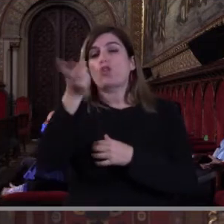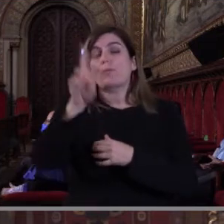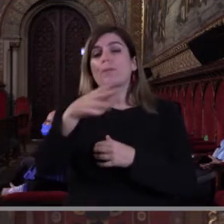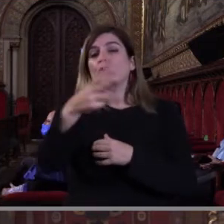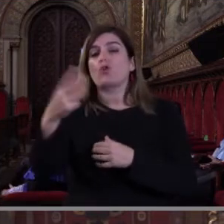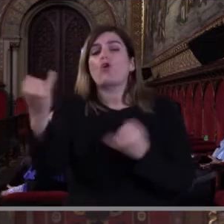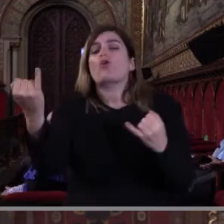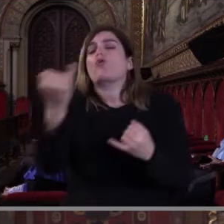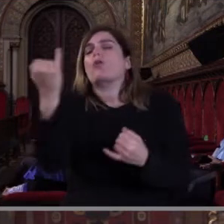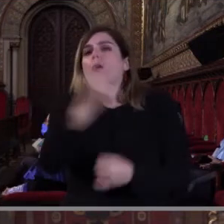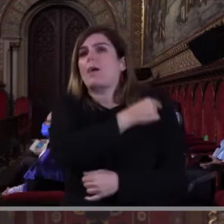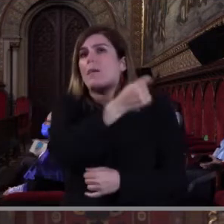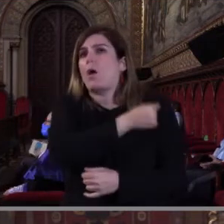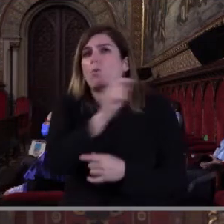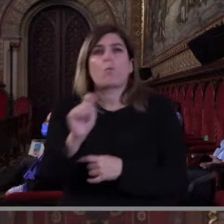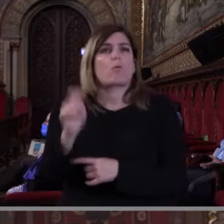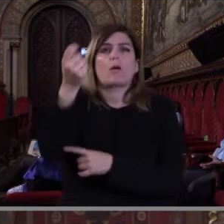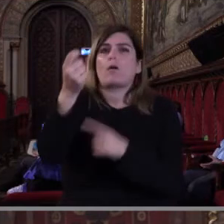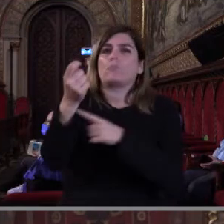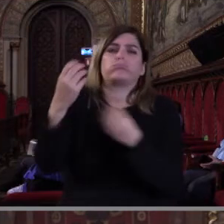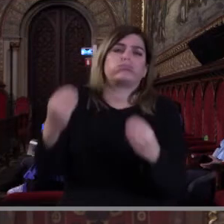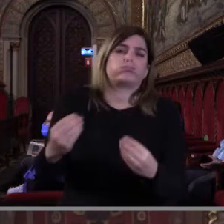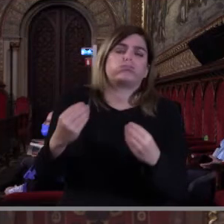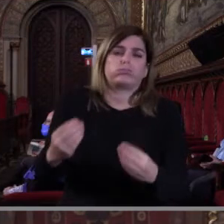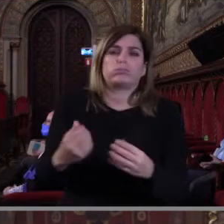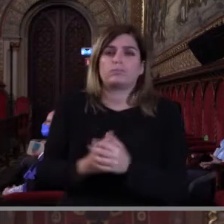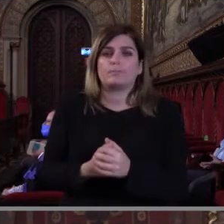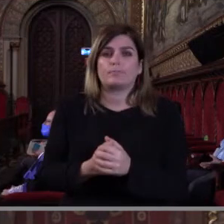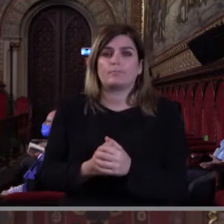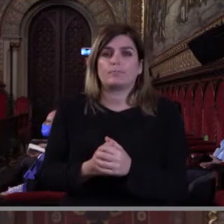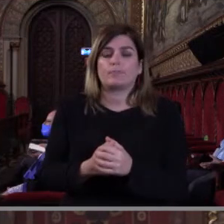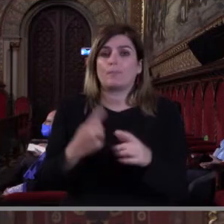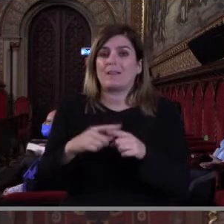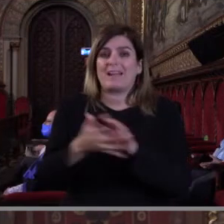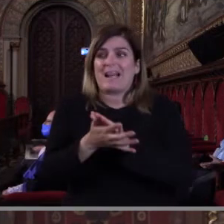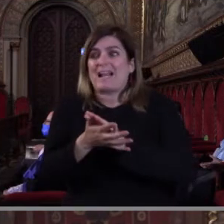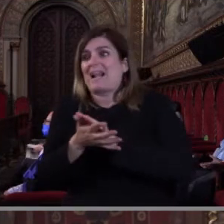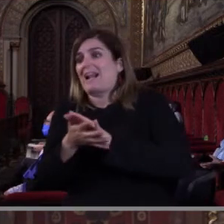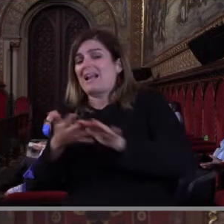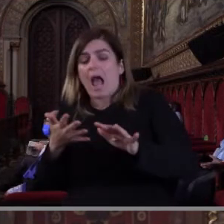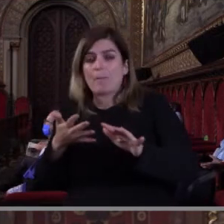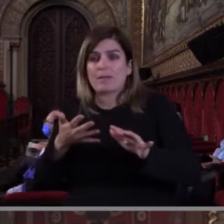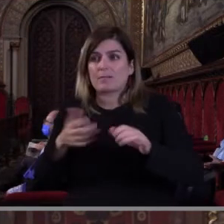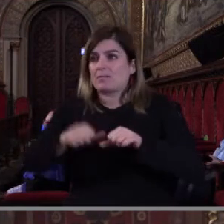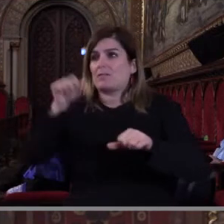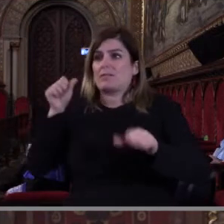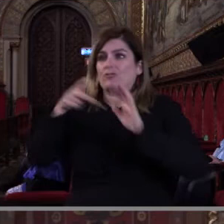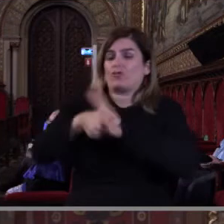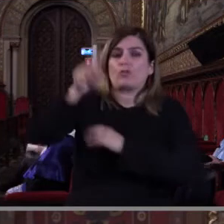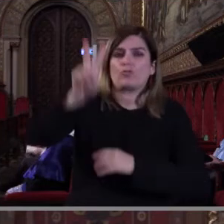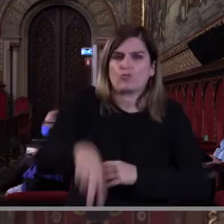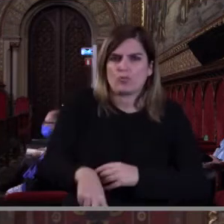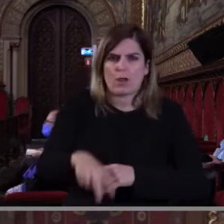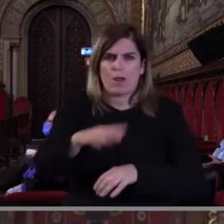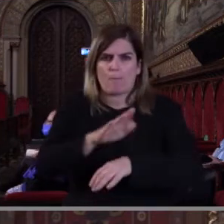disposar de vacunes, seria un èxit extraordinari. Mai abans s'havia avançat tan i tan ràpid en el desenvolupament